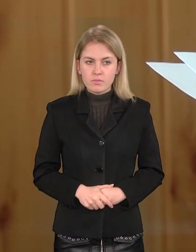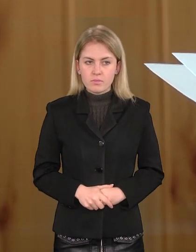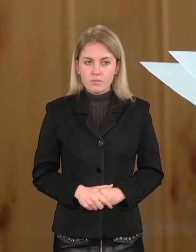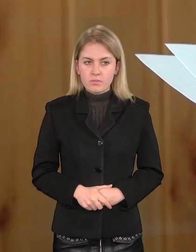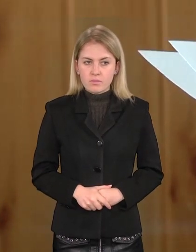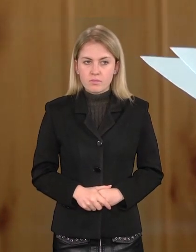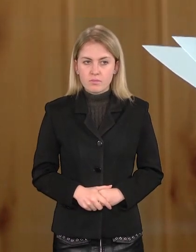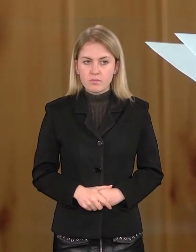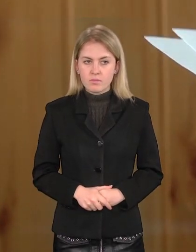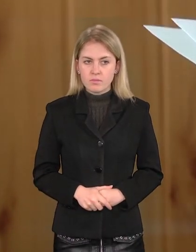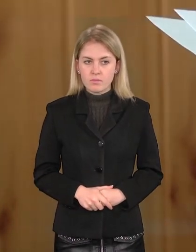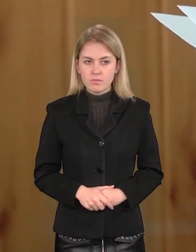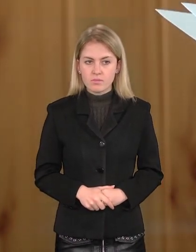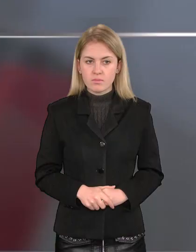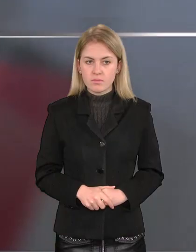новини СТС.